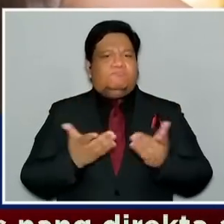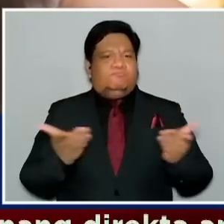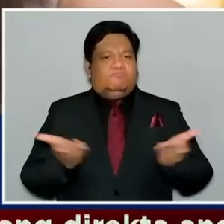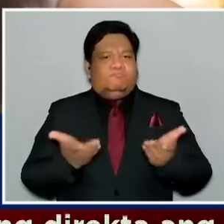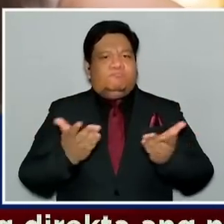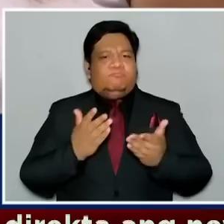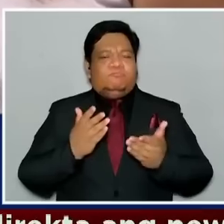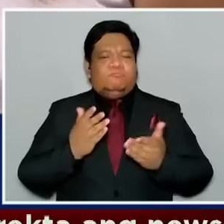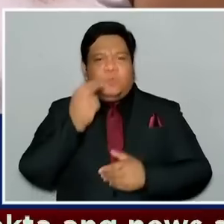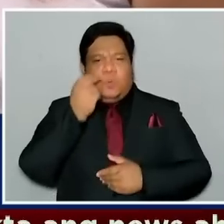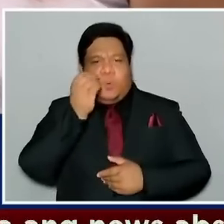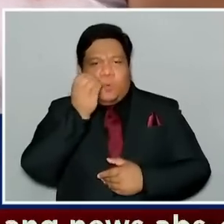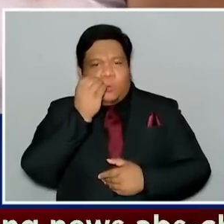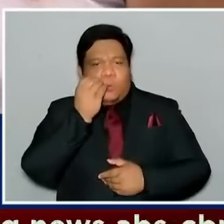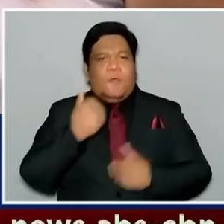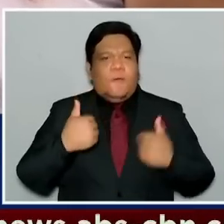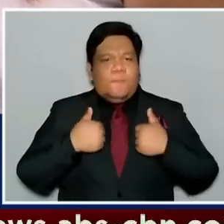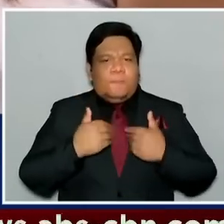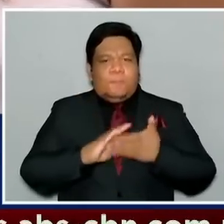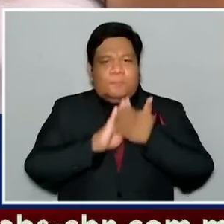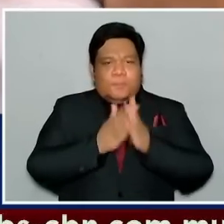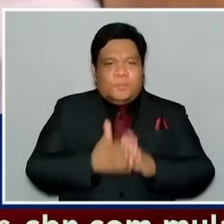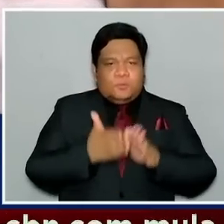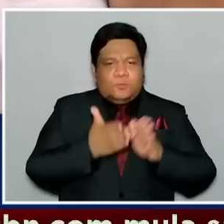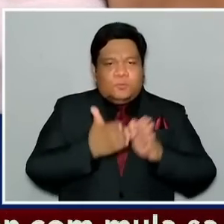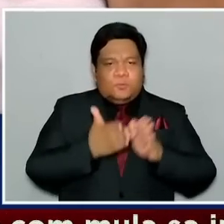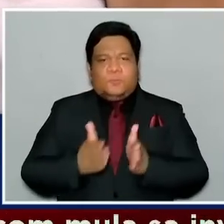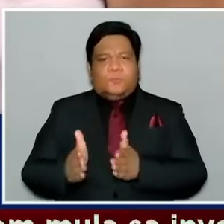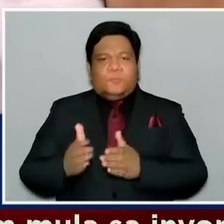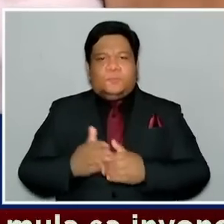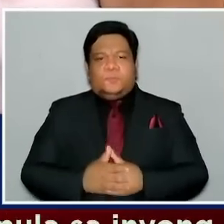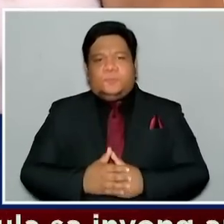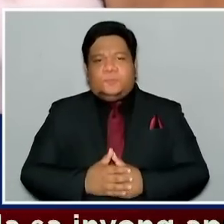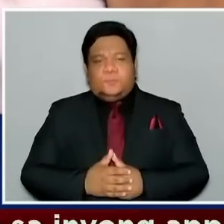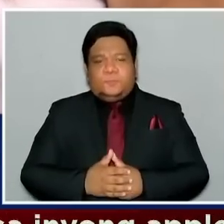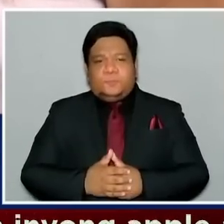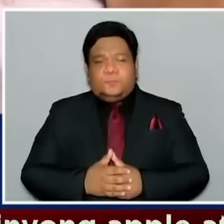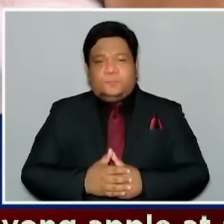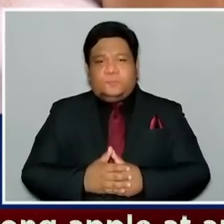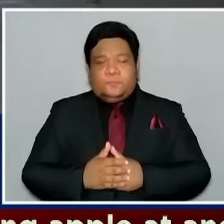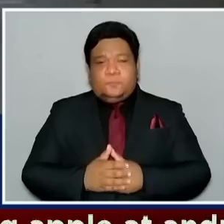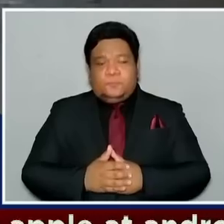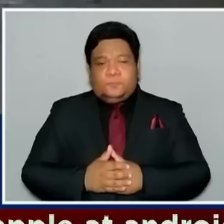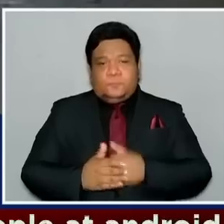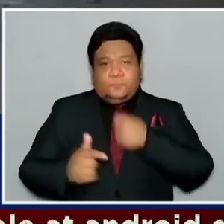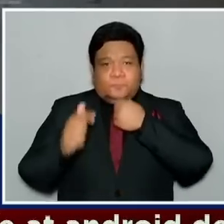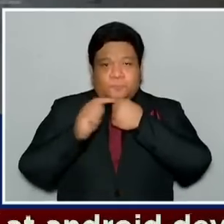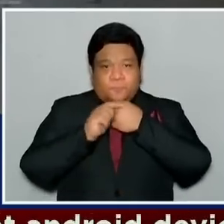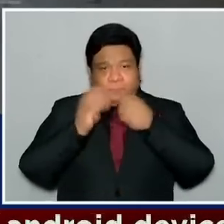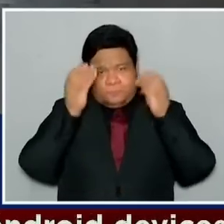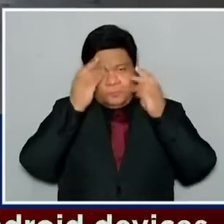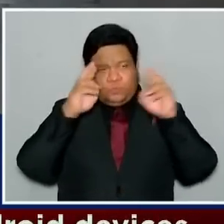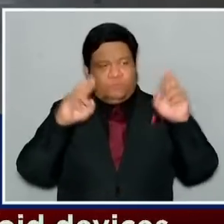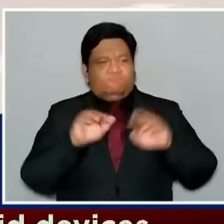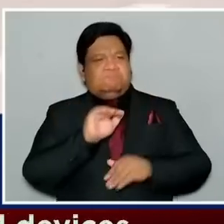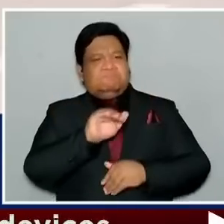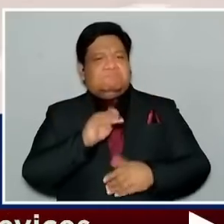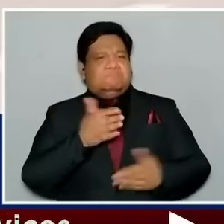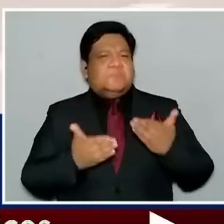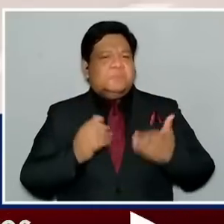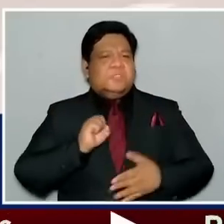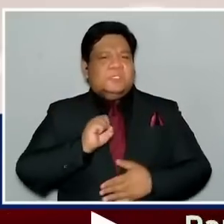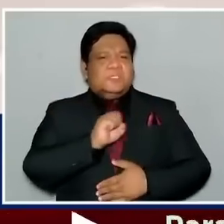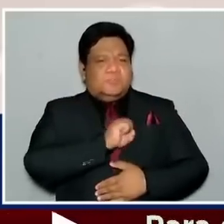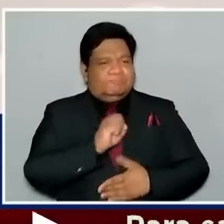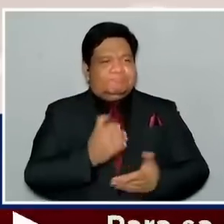Negros Oriental. Isusulong ni Mayor na magkaroon ng Senate inquiry sa pagpaslang sa gobernador at iba pang nangyaring karasan sa